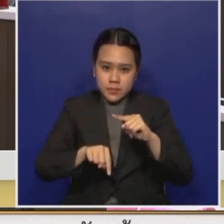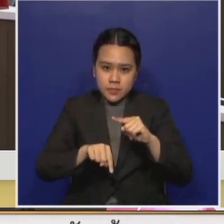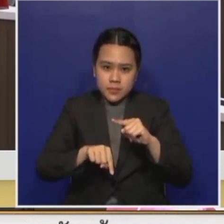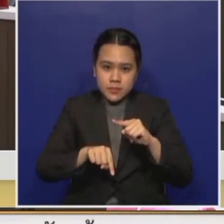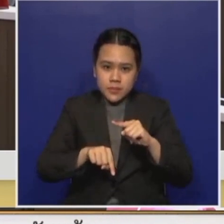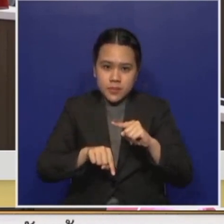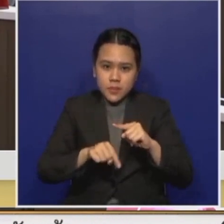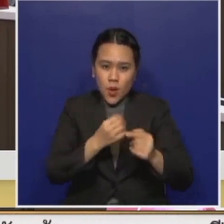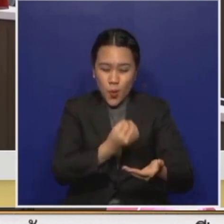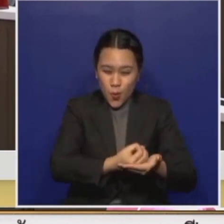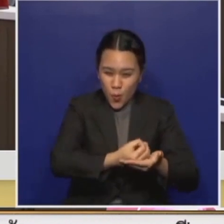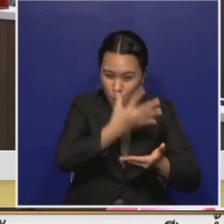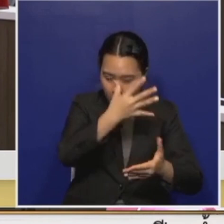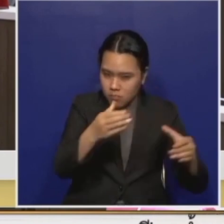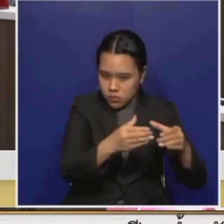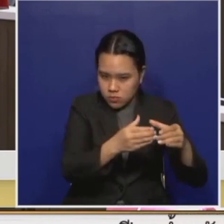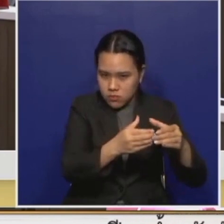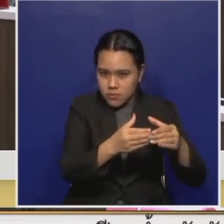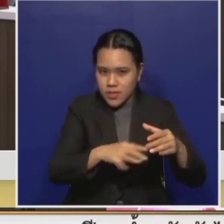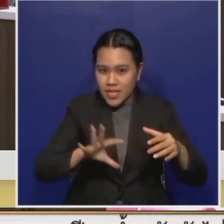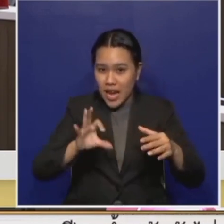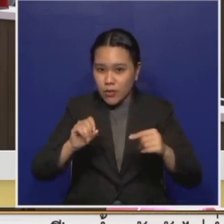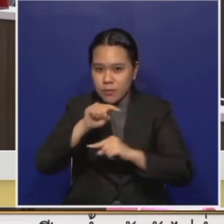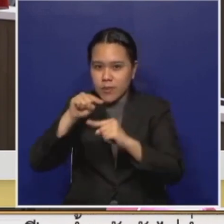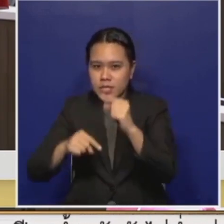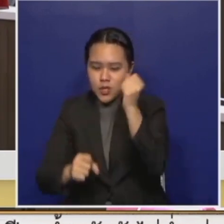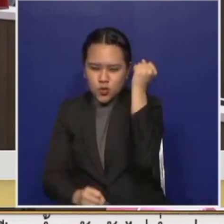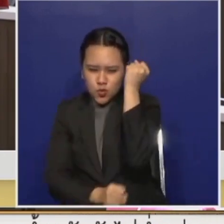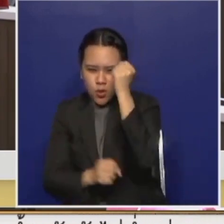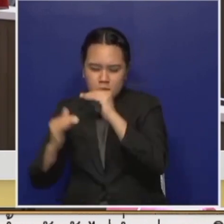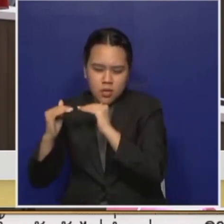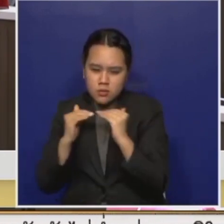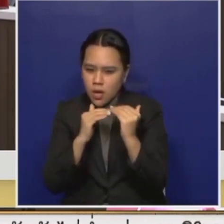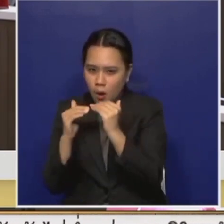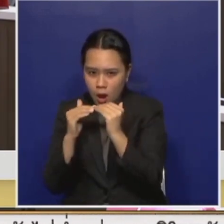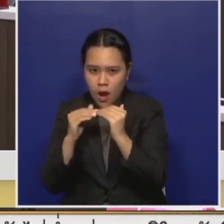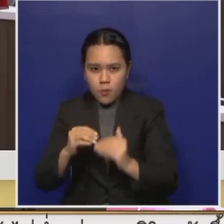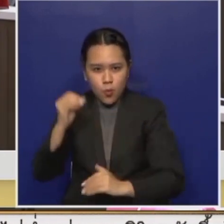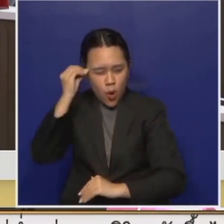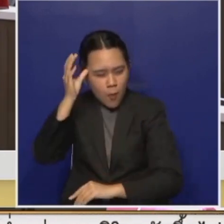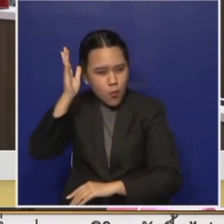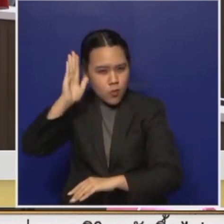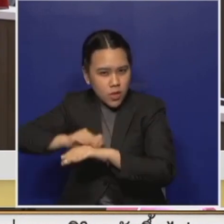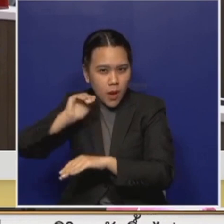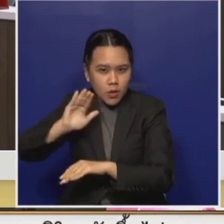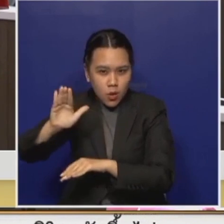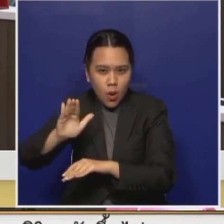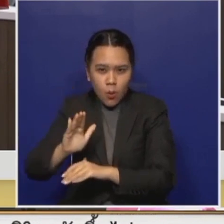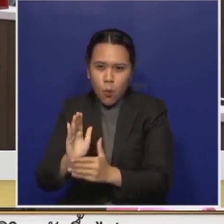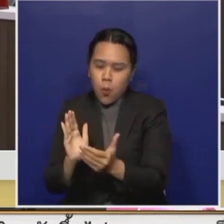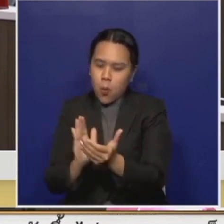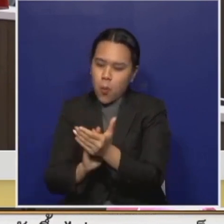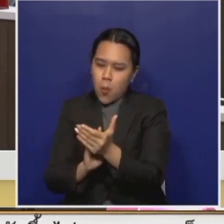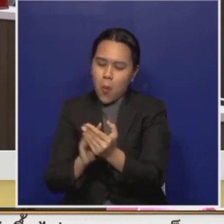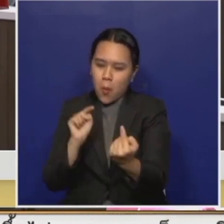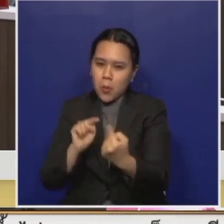รวยกระจุก90%จนเท่าเทียมกเป็นคามรความสามารถทย่งใหญ่มากที่อาจจะกลาวชนชมในสภรานี้กได้